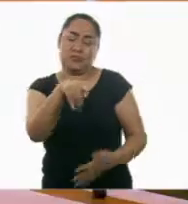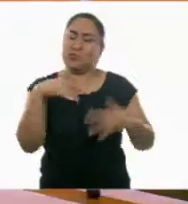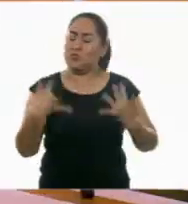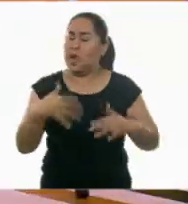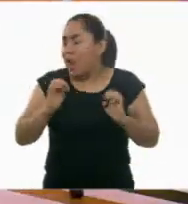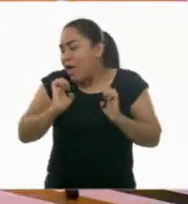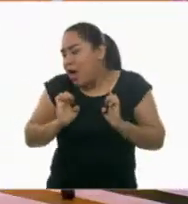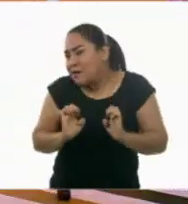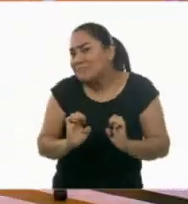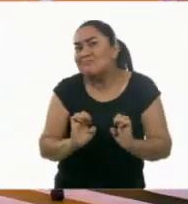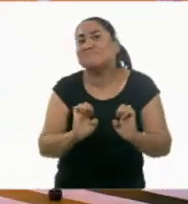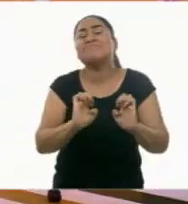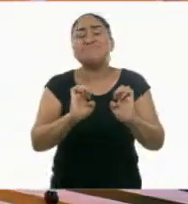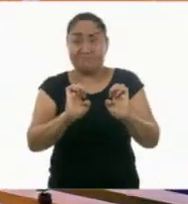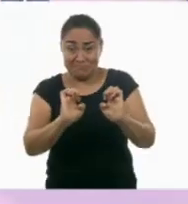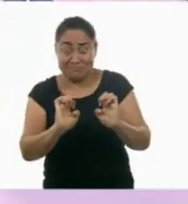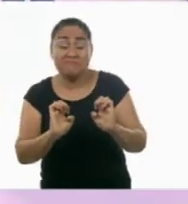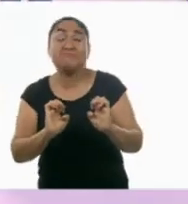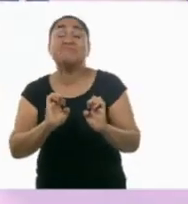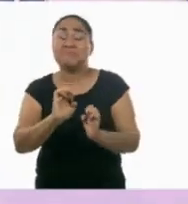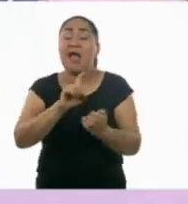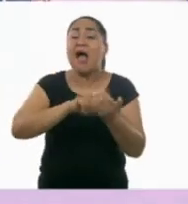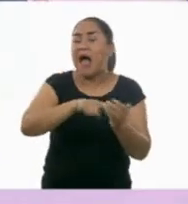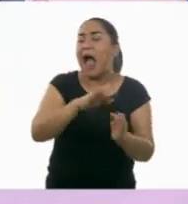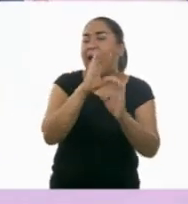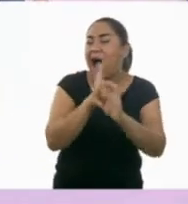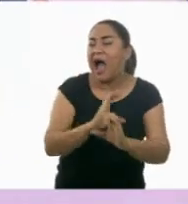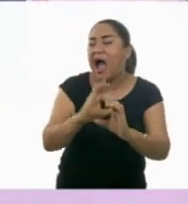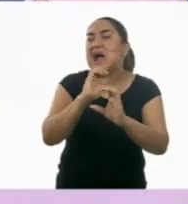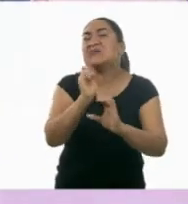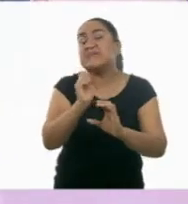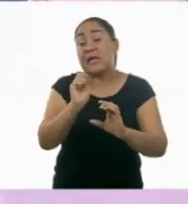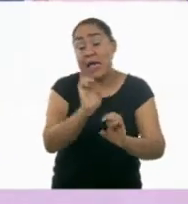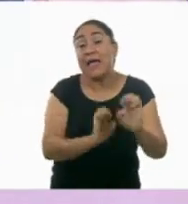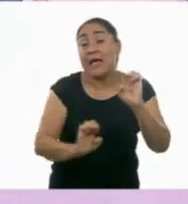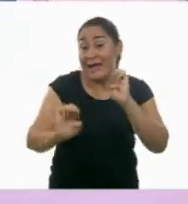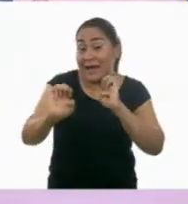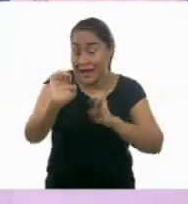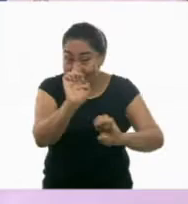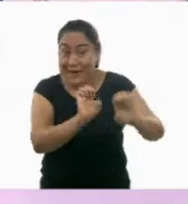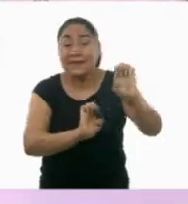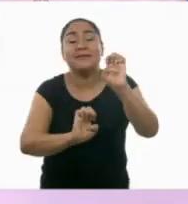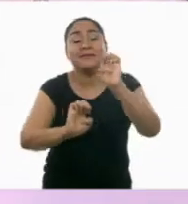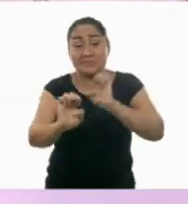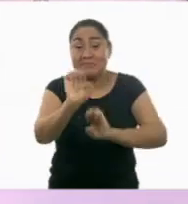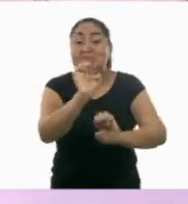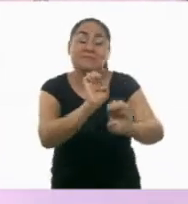muy elegante y cantaba con